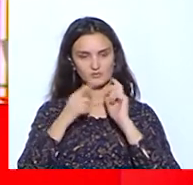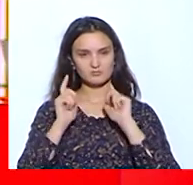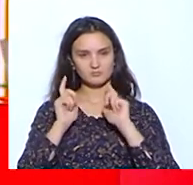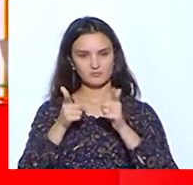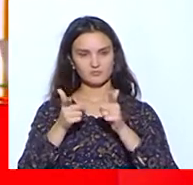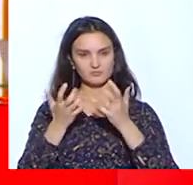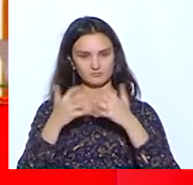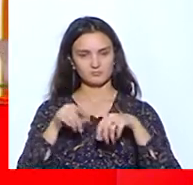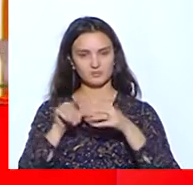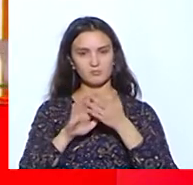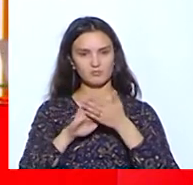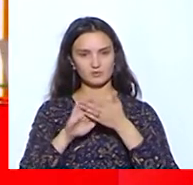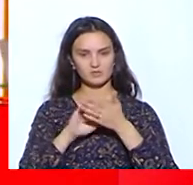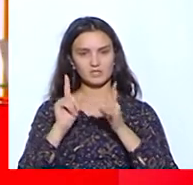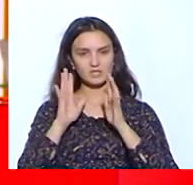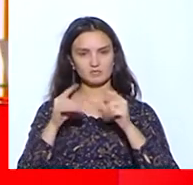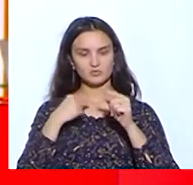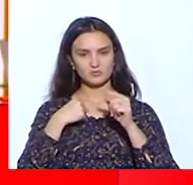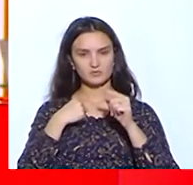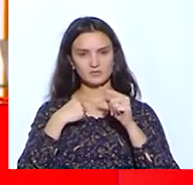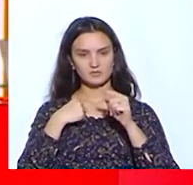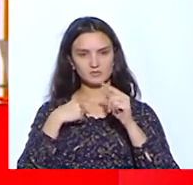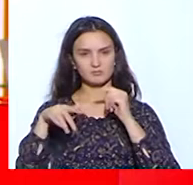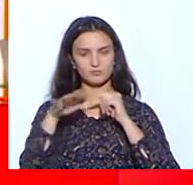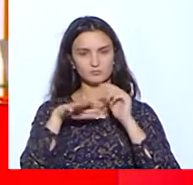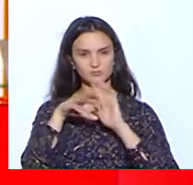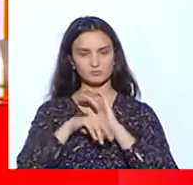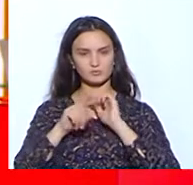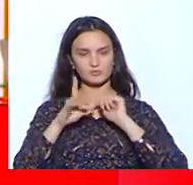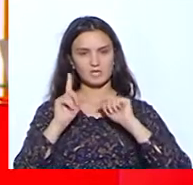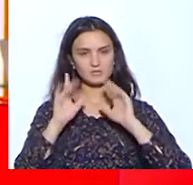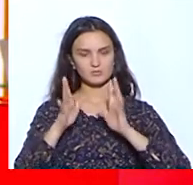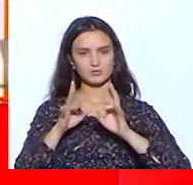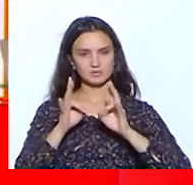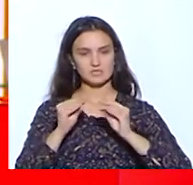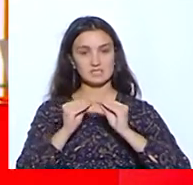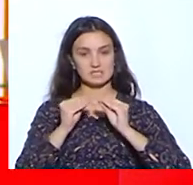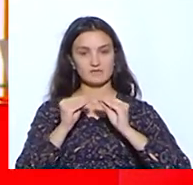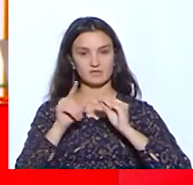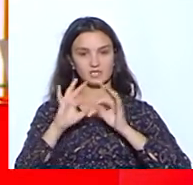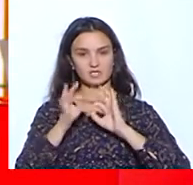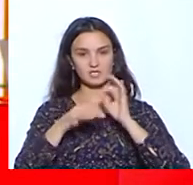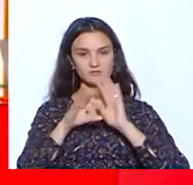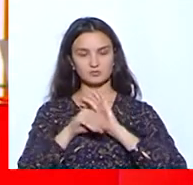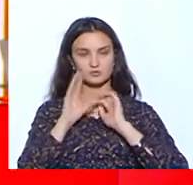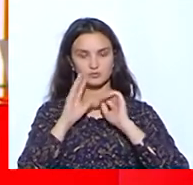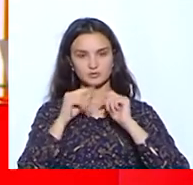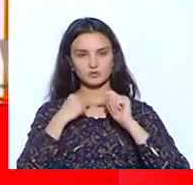მექანიკურად მათაც გამოვრეცხავთ. რა მოხდება ჩვენს დასახლებაში, რომ მოვიდეს წარღვნა? აი, იგივე ხდება ნაწლავში, როდესაც